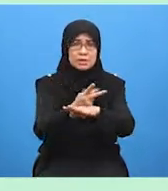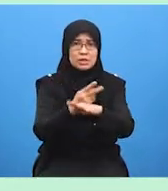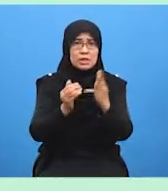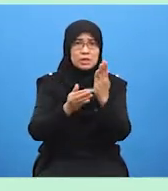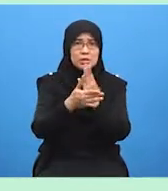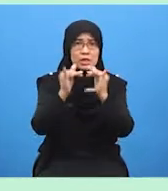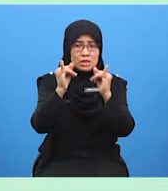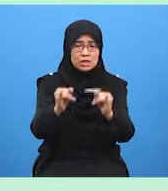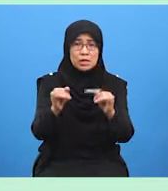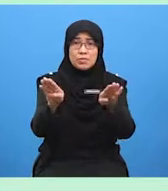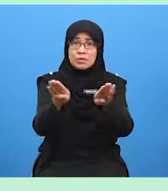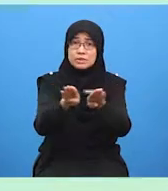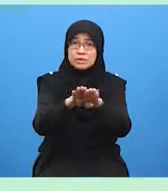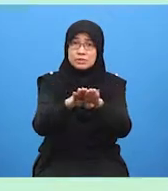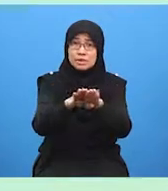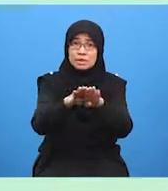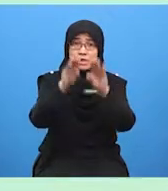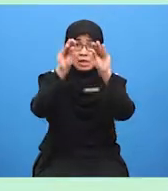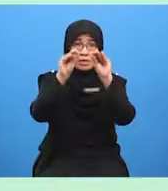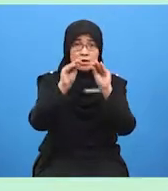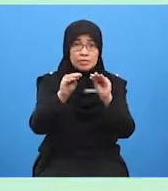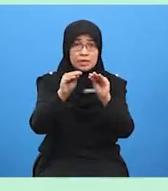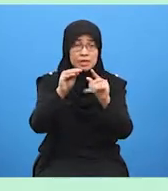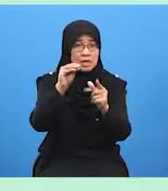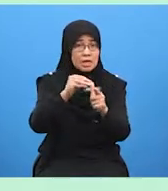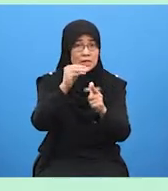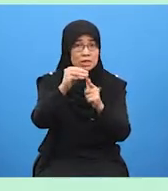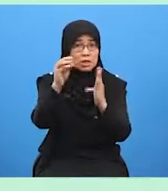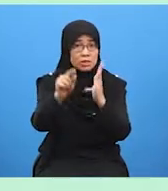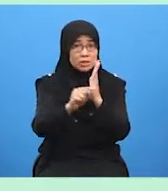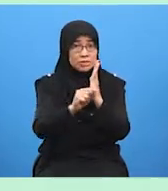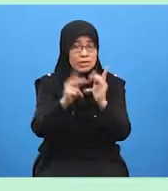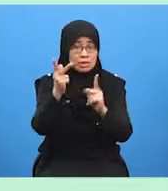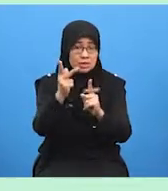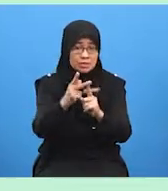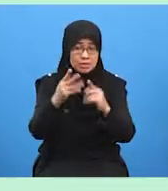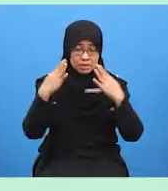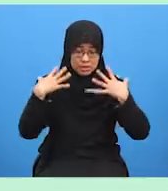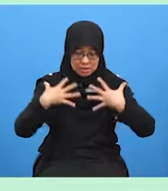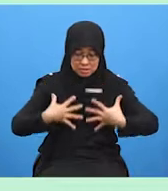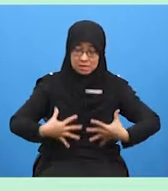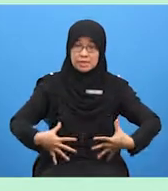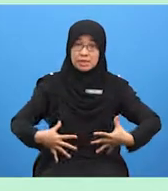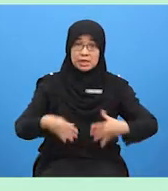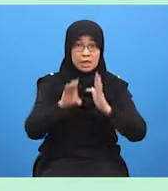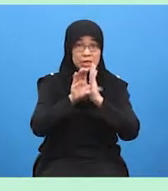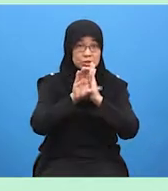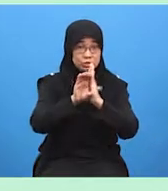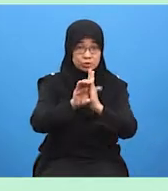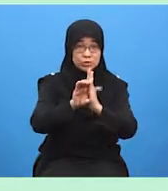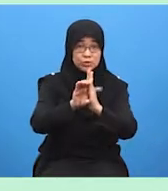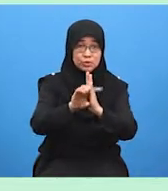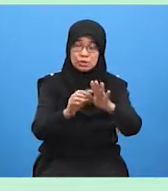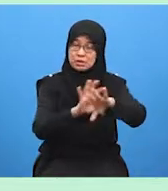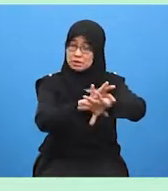individu sebagai perhiasan atau tambahan kepada pakaian. Contoh aksesori ialah